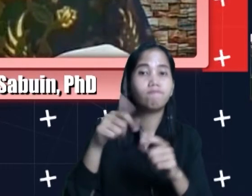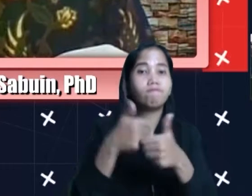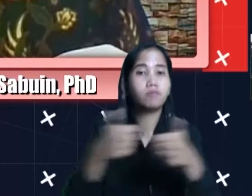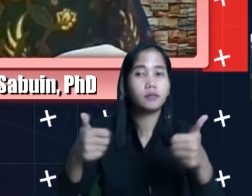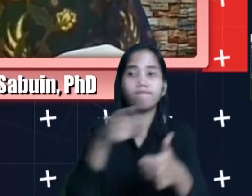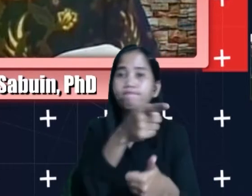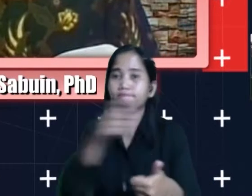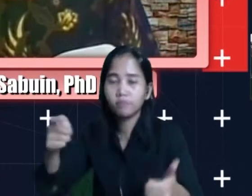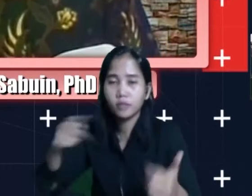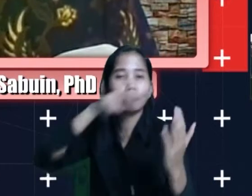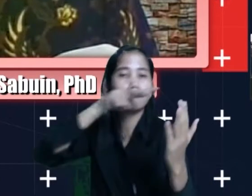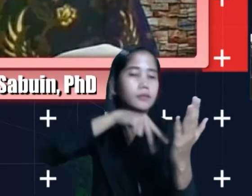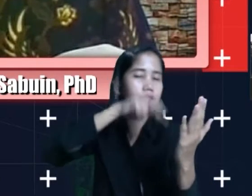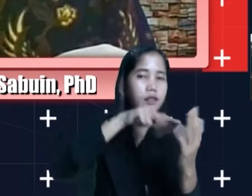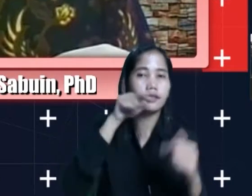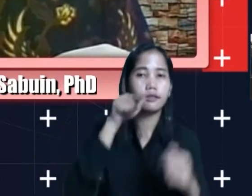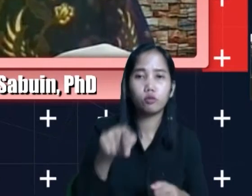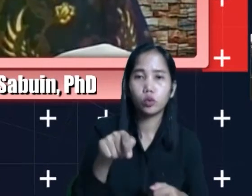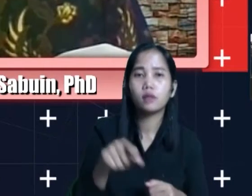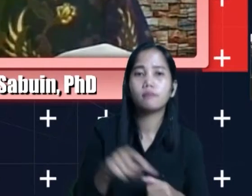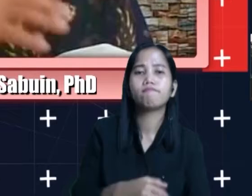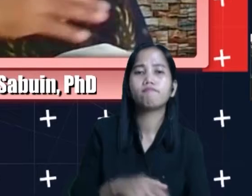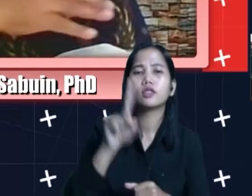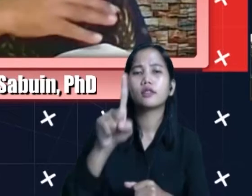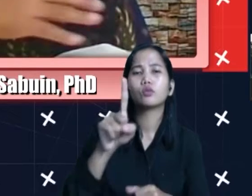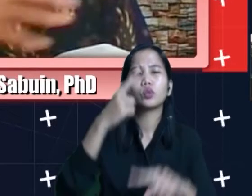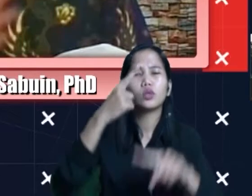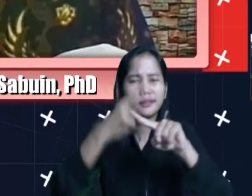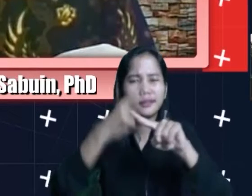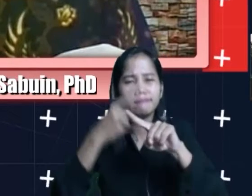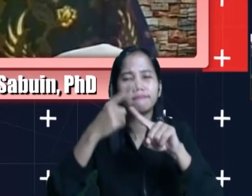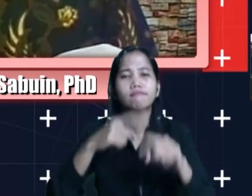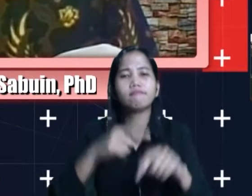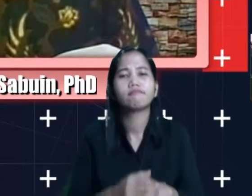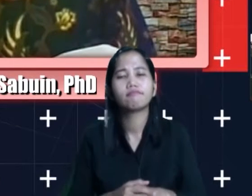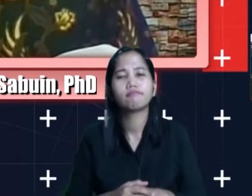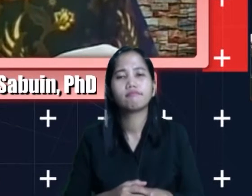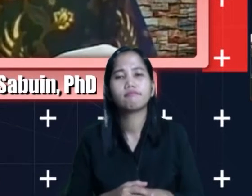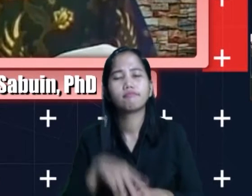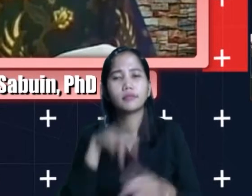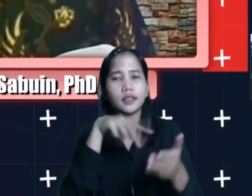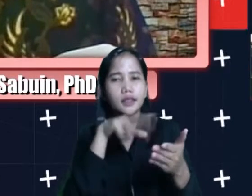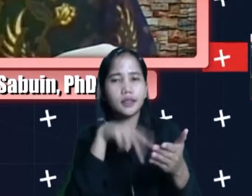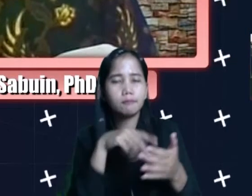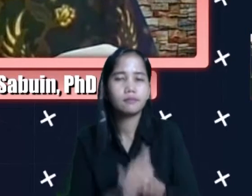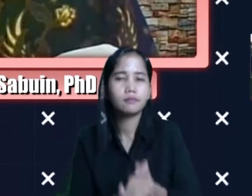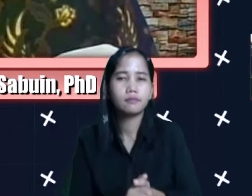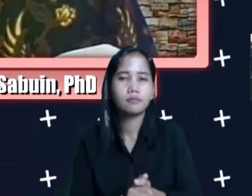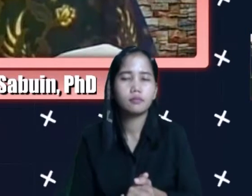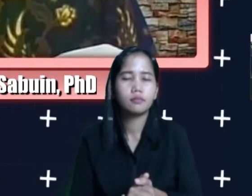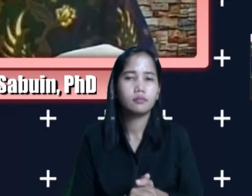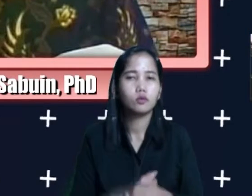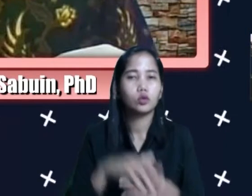dalam satu kali baca, sekali duduk istilahnya. To read all the epistles in one sitting, setiap surat.